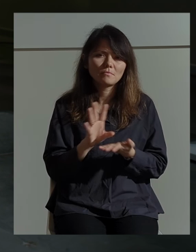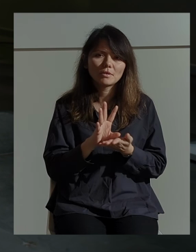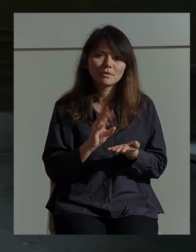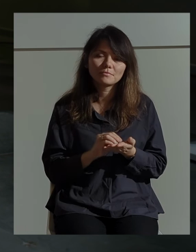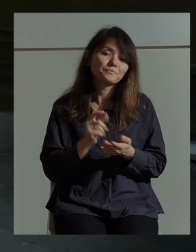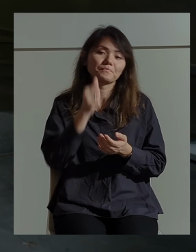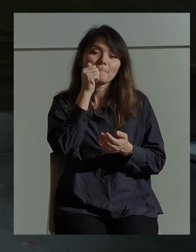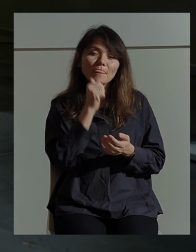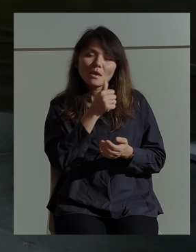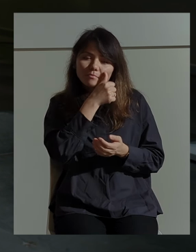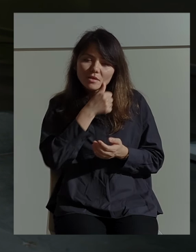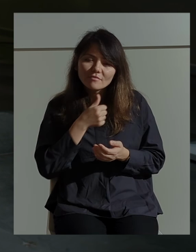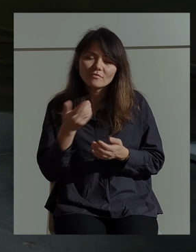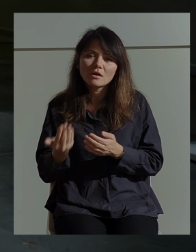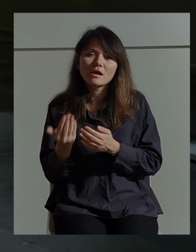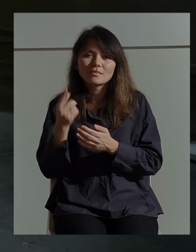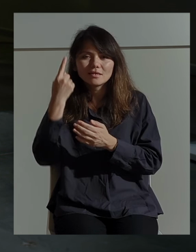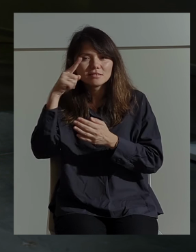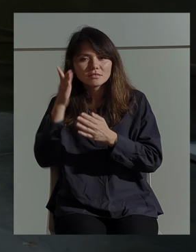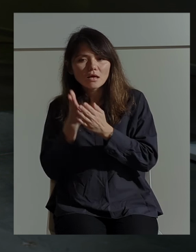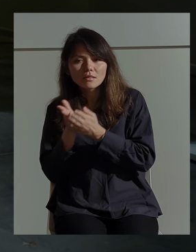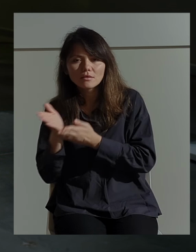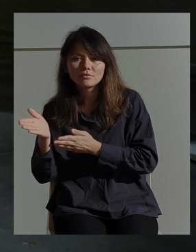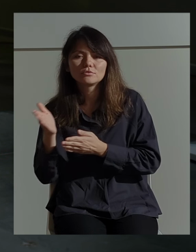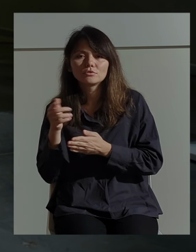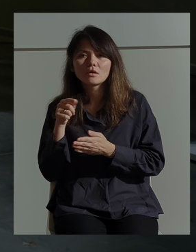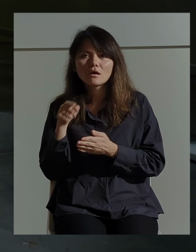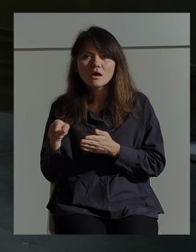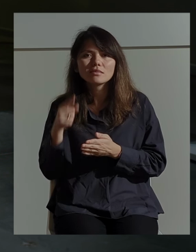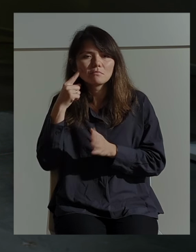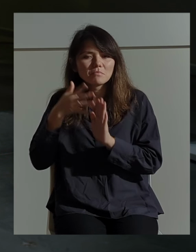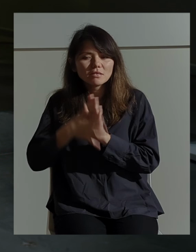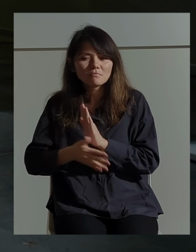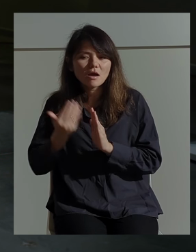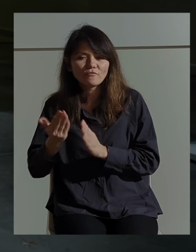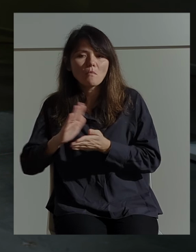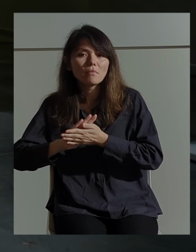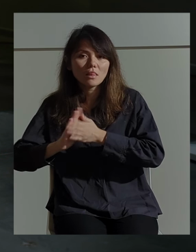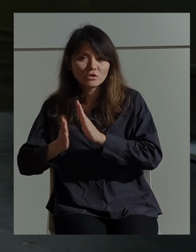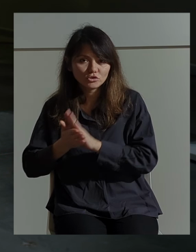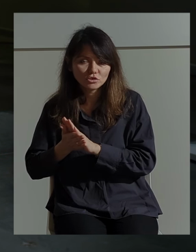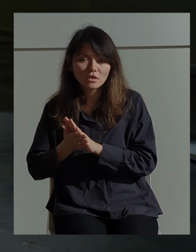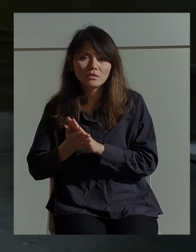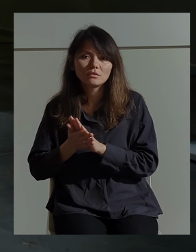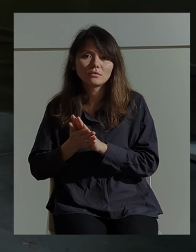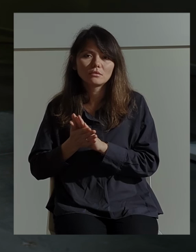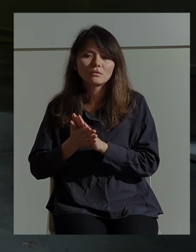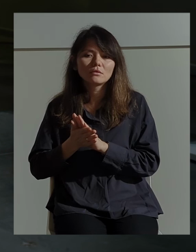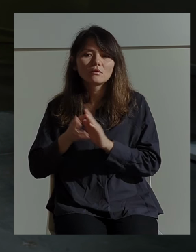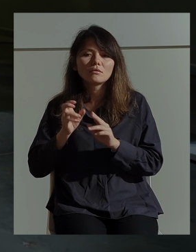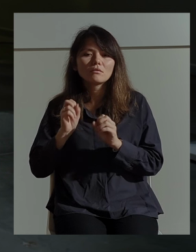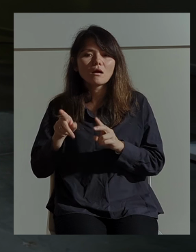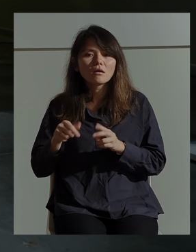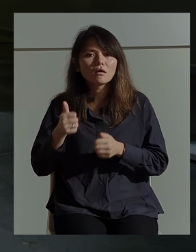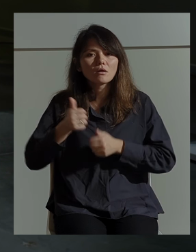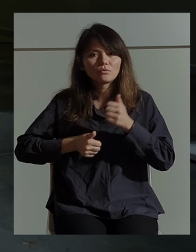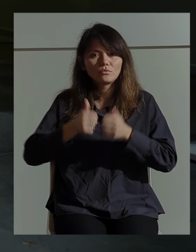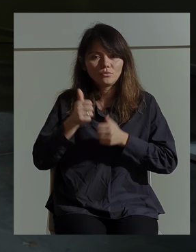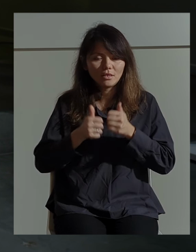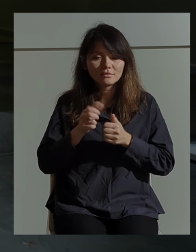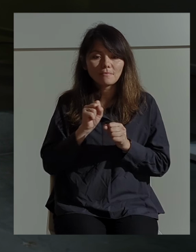превратно идеологи рабочие понимают своё положение как конкуренцию а в